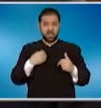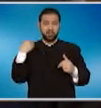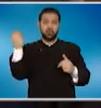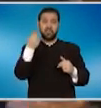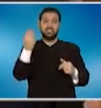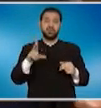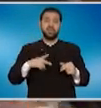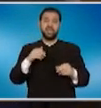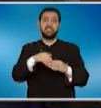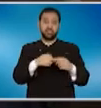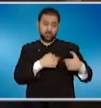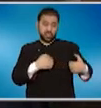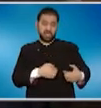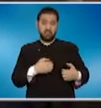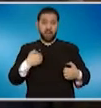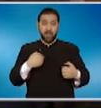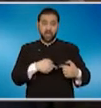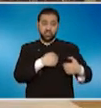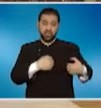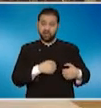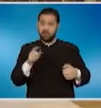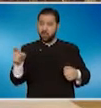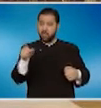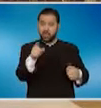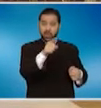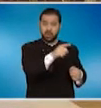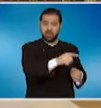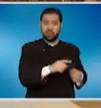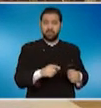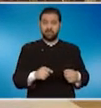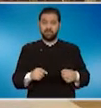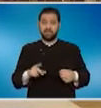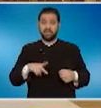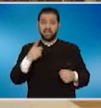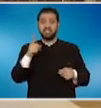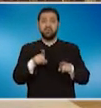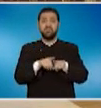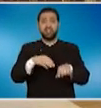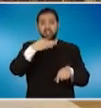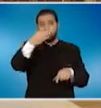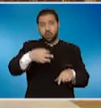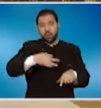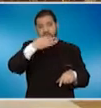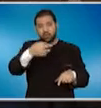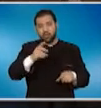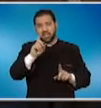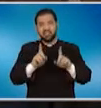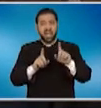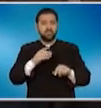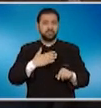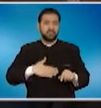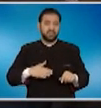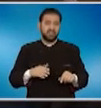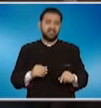lângă mine, și în inima celui care mă privește și prin semenii noștri. E un mod de propovăduire, dacă